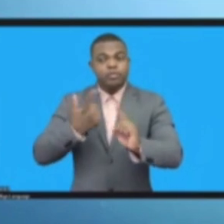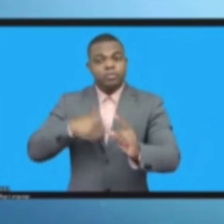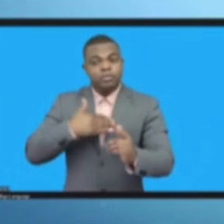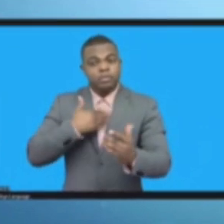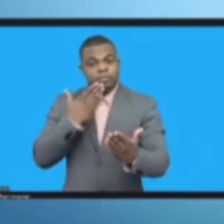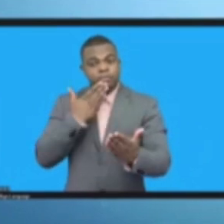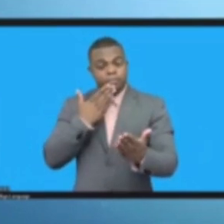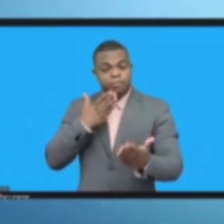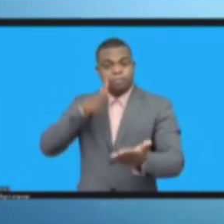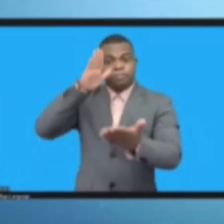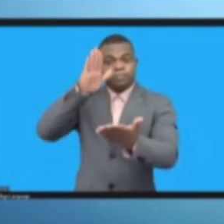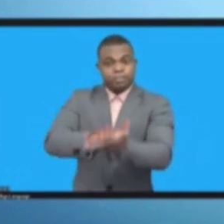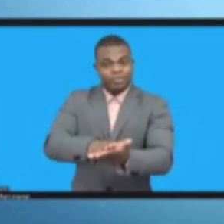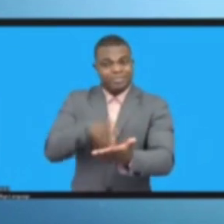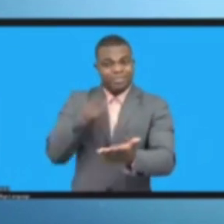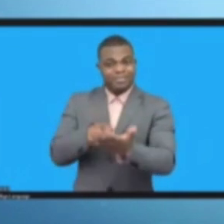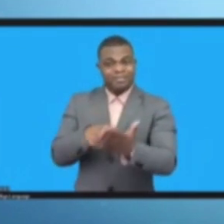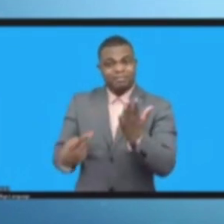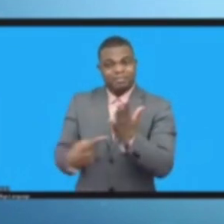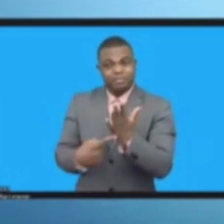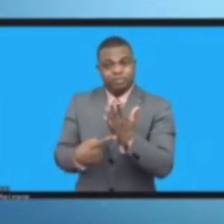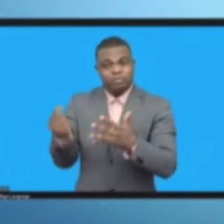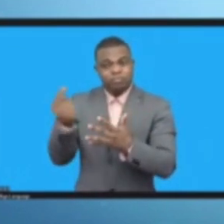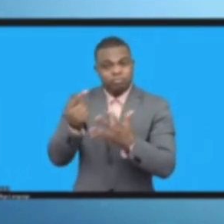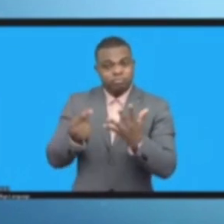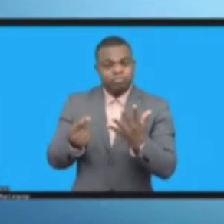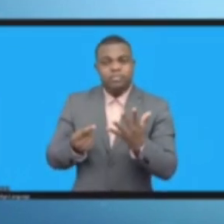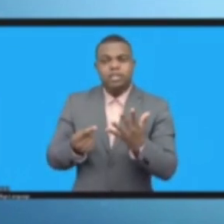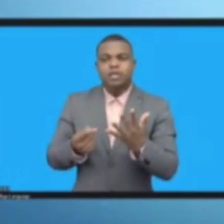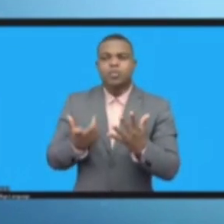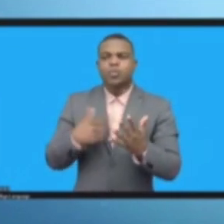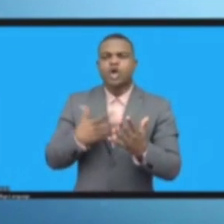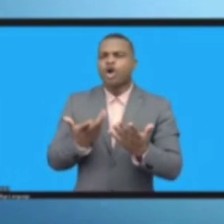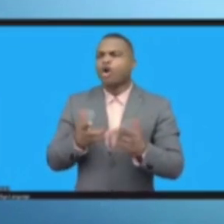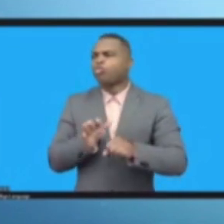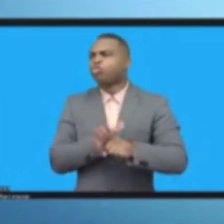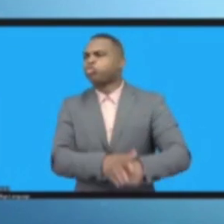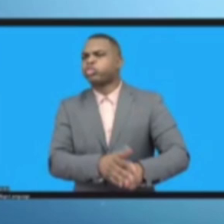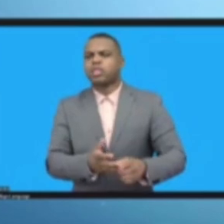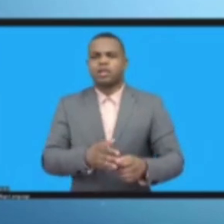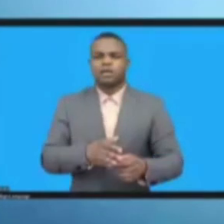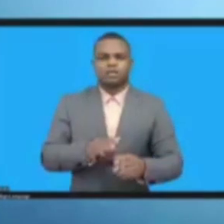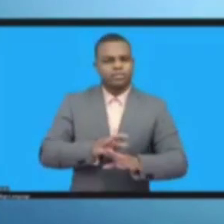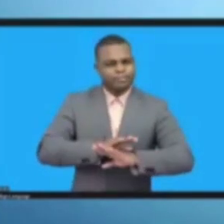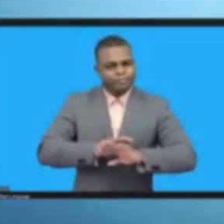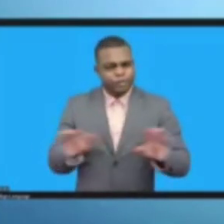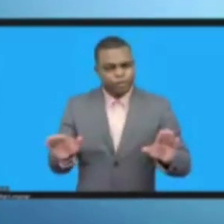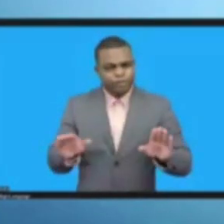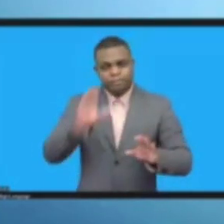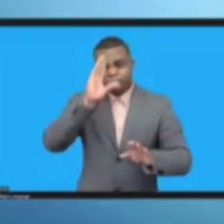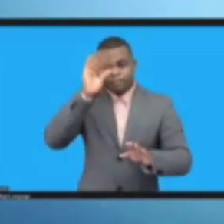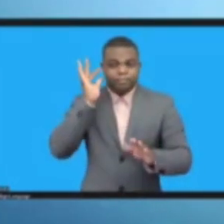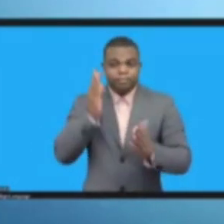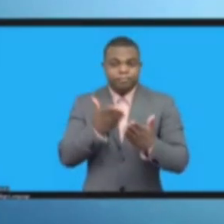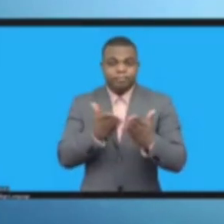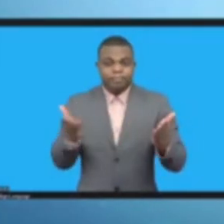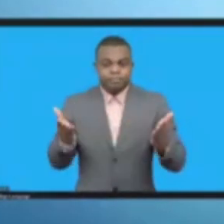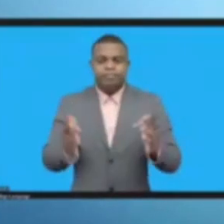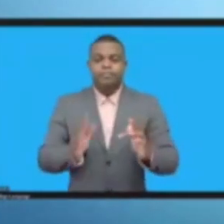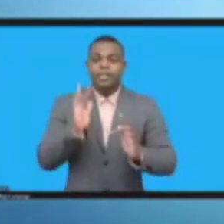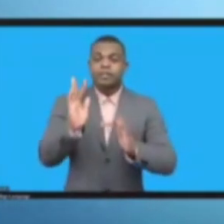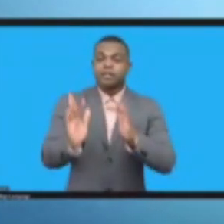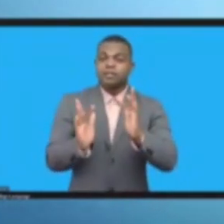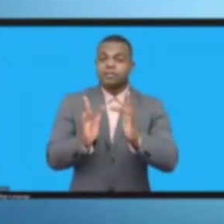пользу. Дамы и господа, вот именно на этом этапе управление, форум